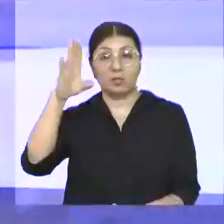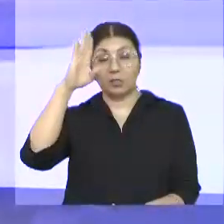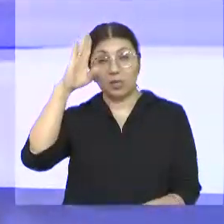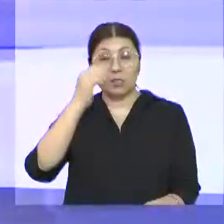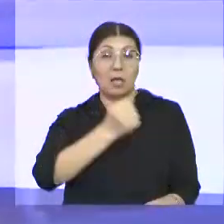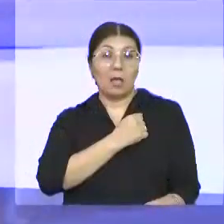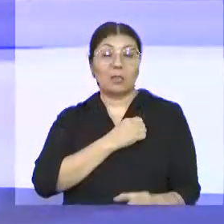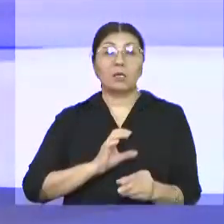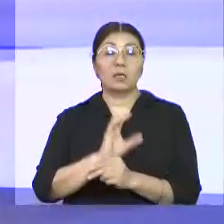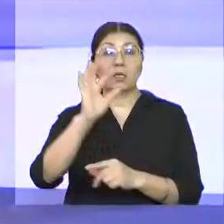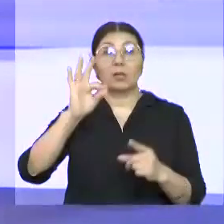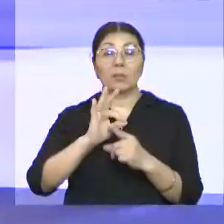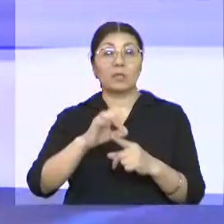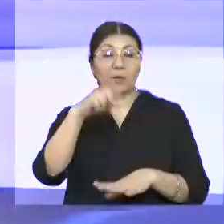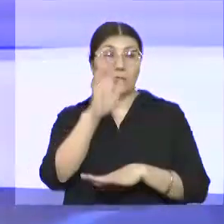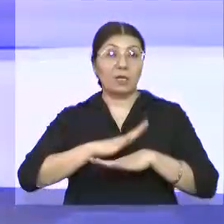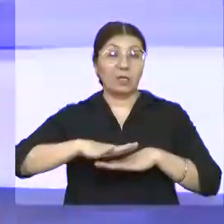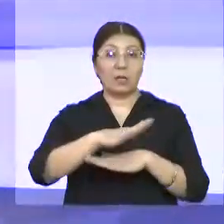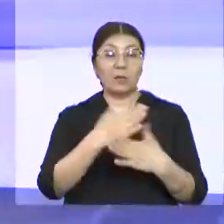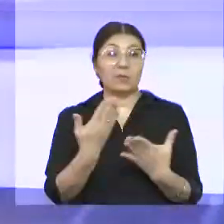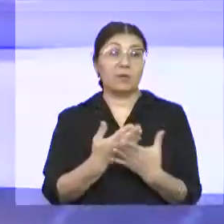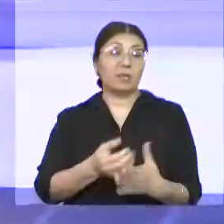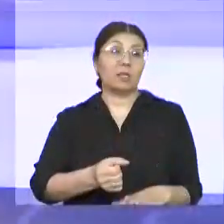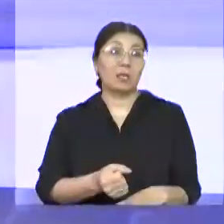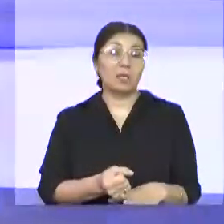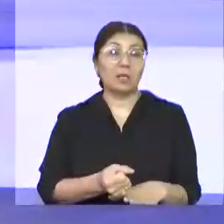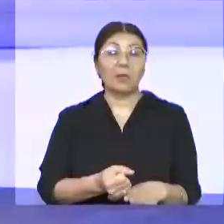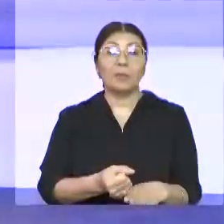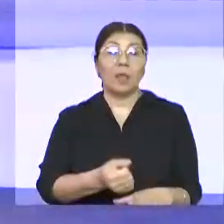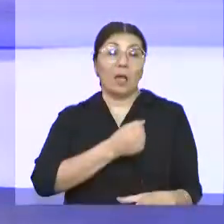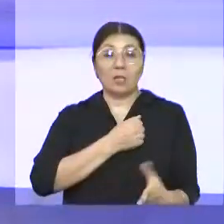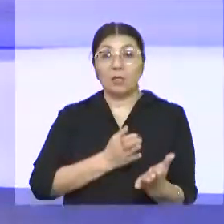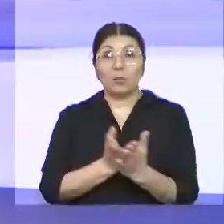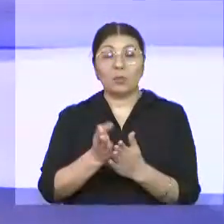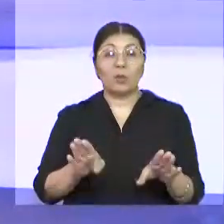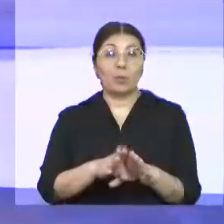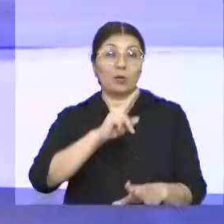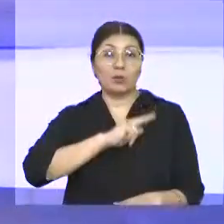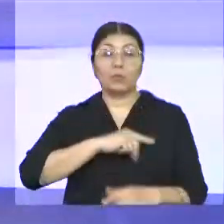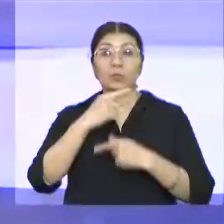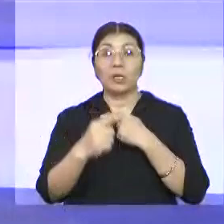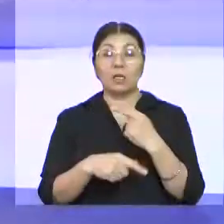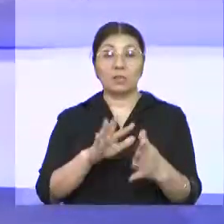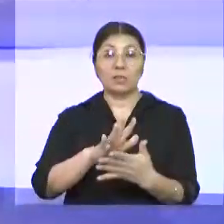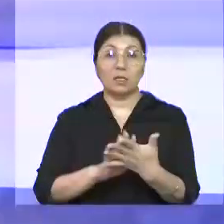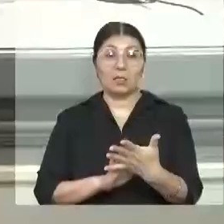аттанды. Мақсат елдегі әскери құрылымдарды жас сарбаздармен толықтыру. Дегенмен бұл жұмыстар әлі де жалғасып